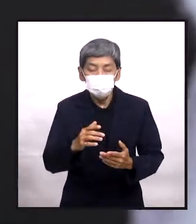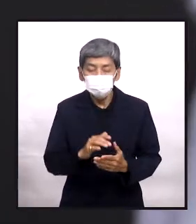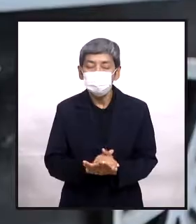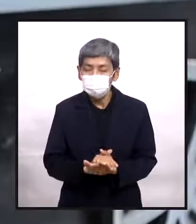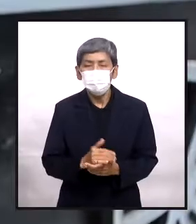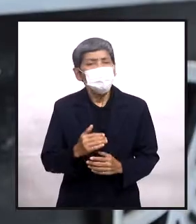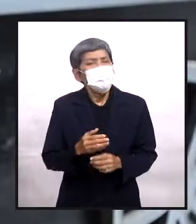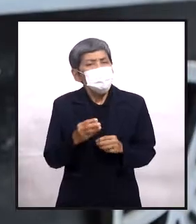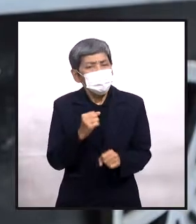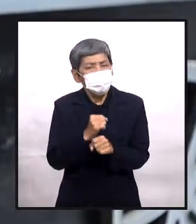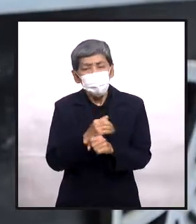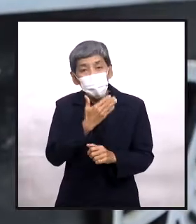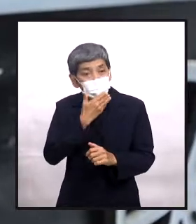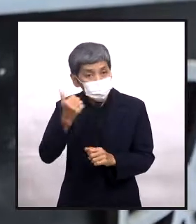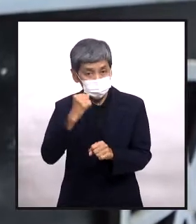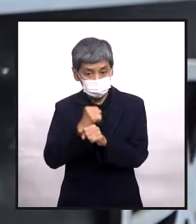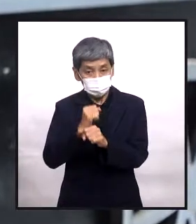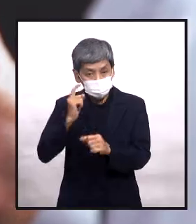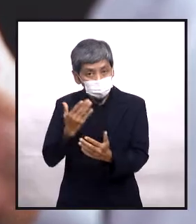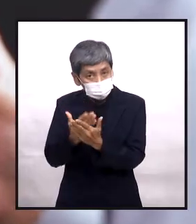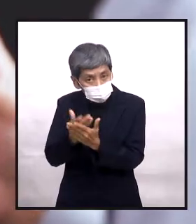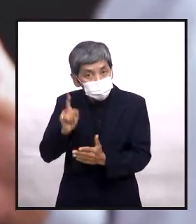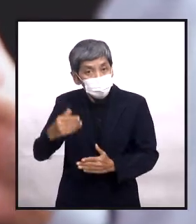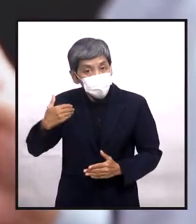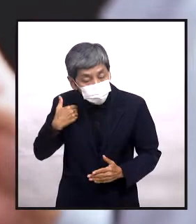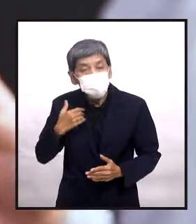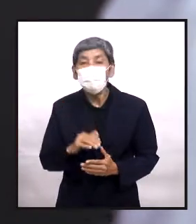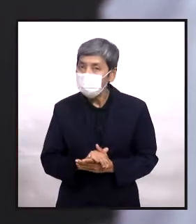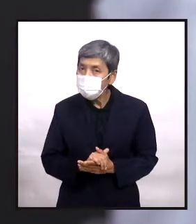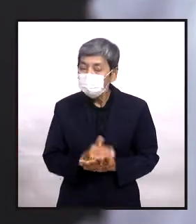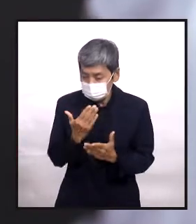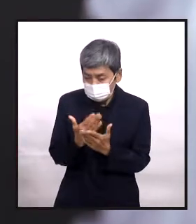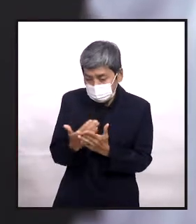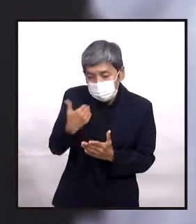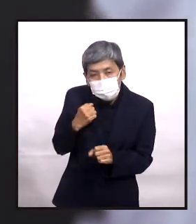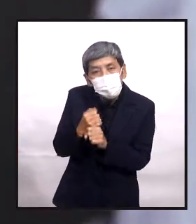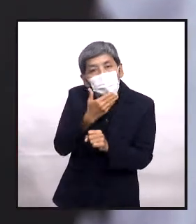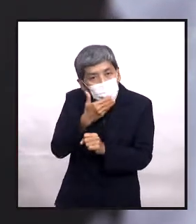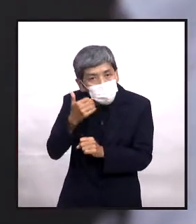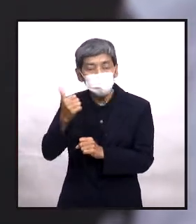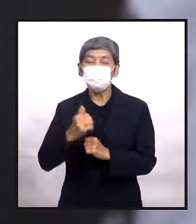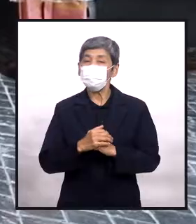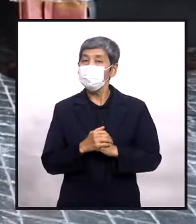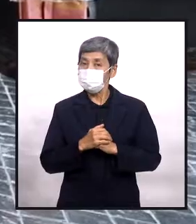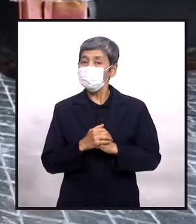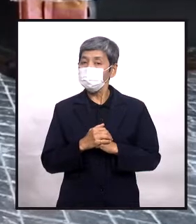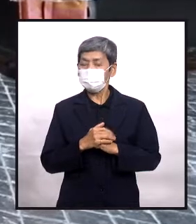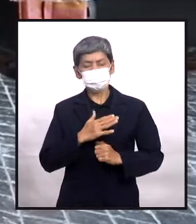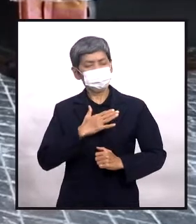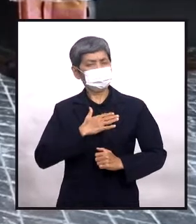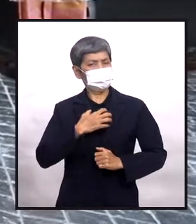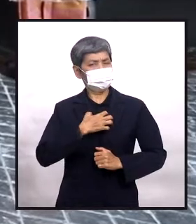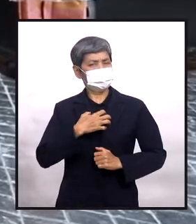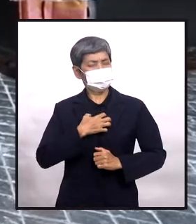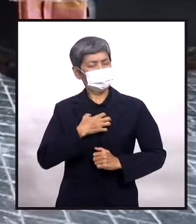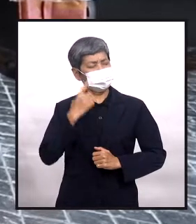ใช่ จะทำแม้กระทั่งจะทำดีเนี่ยก็ต้องมีเงินนะ ใช่ต้องมีเงินในการที่จะทำดีทำบุญ เนี่ยก็อยากจะเป็น